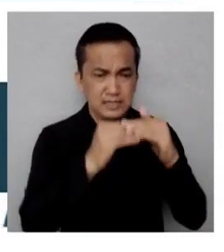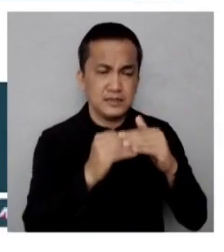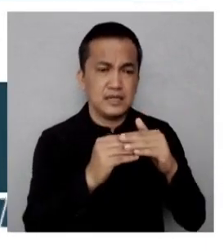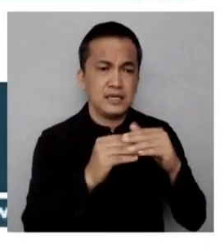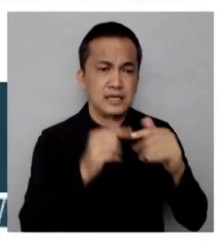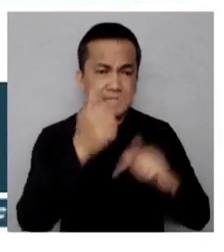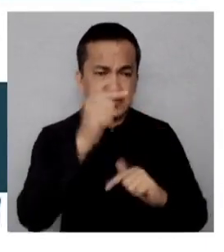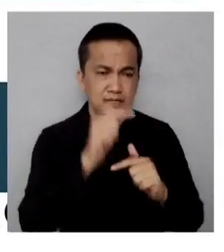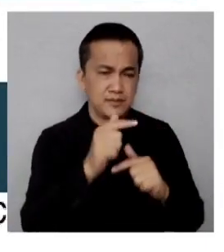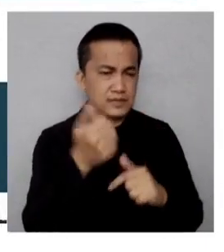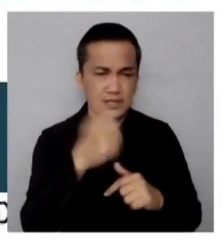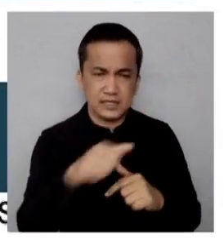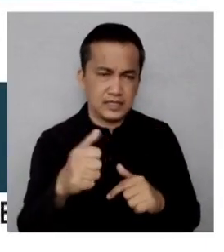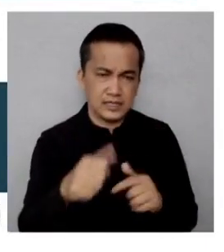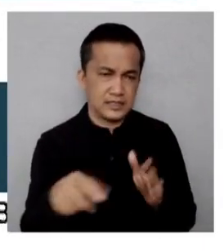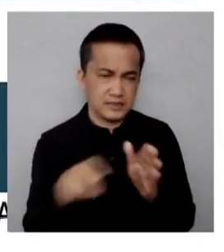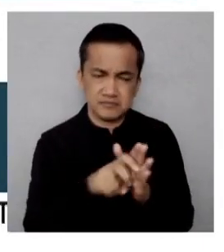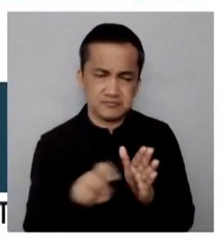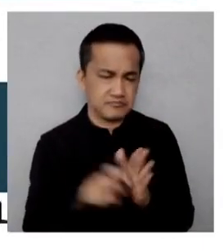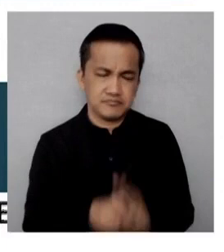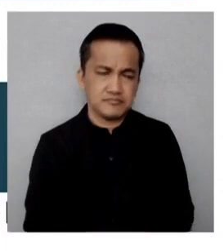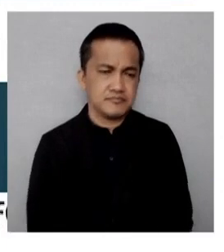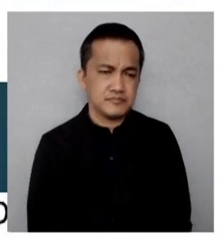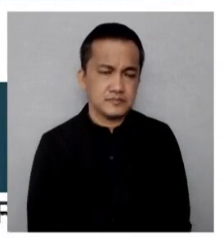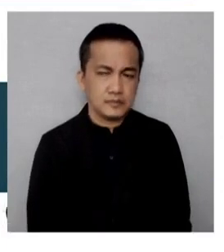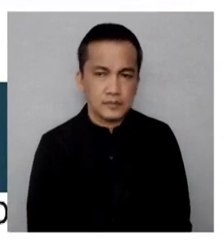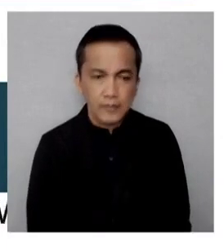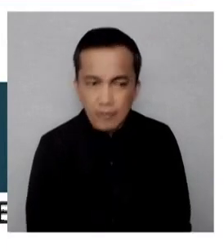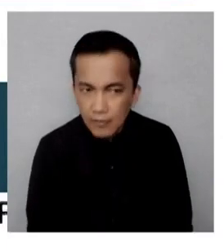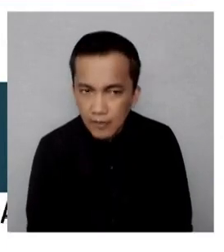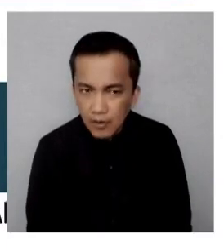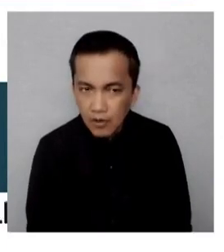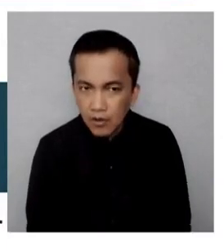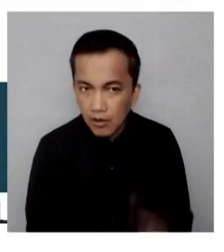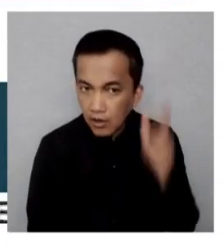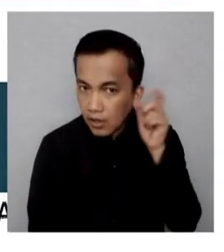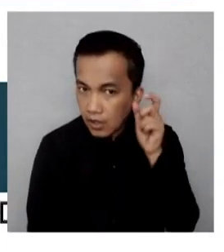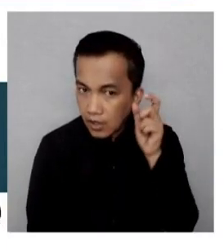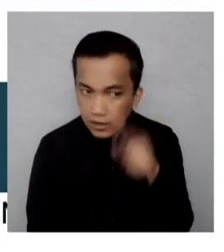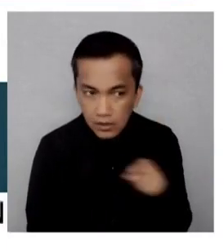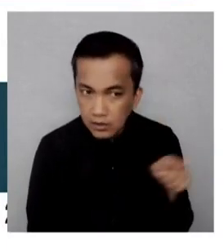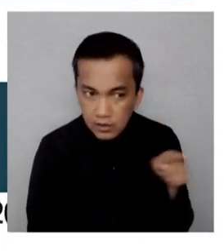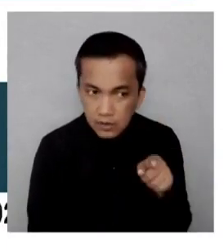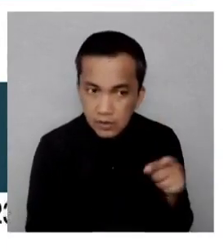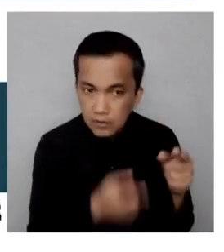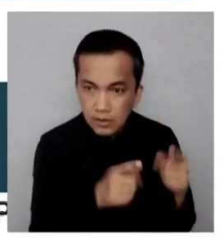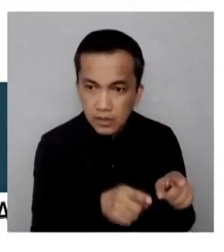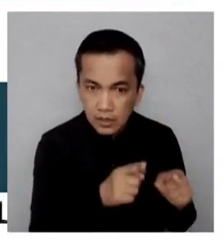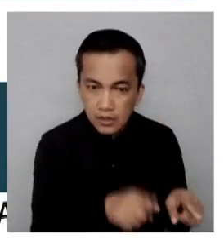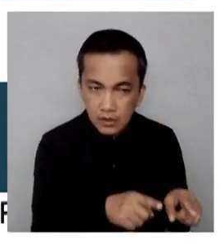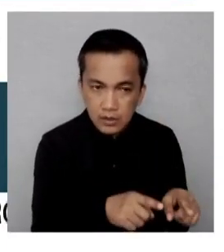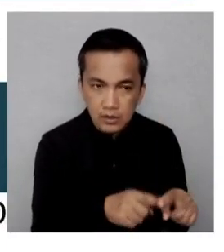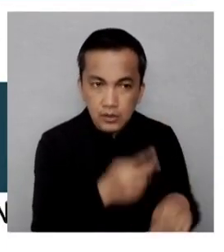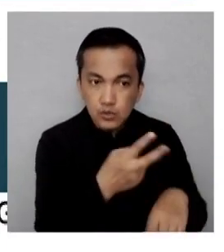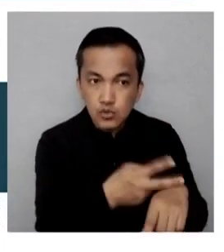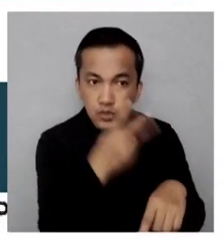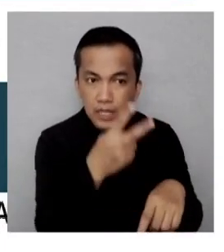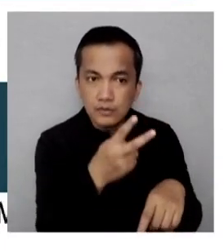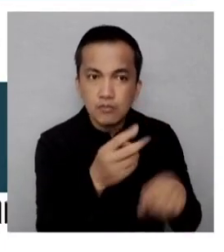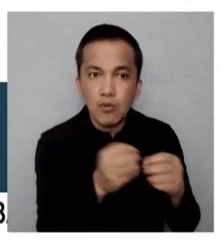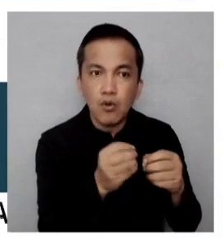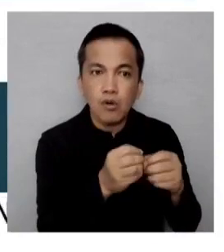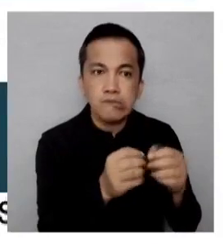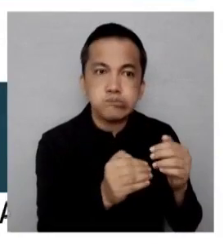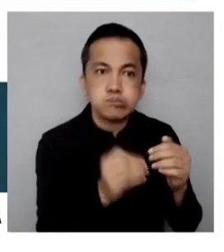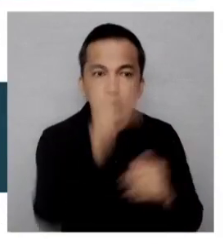ng mga transportation. At dinig natin dito sa mga pangyayari, dinoble yung capacity